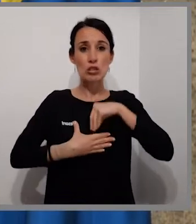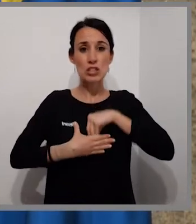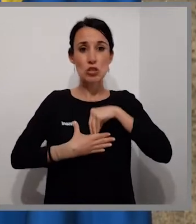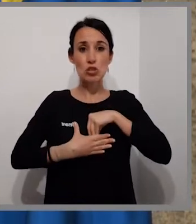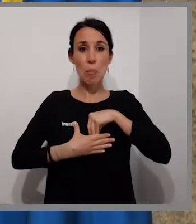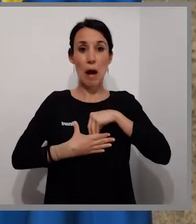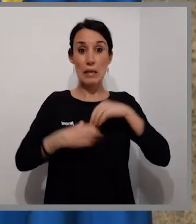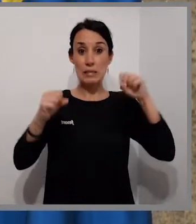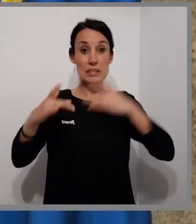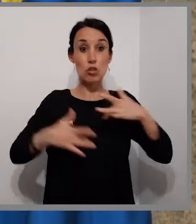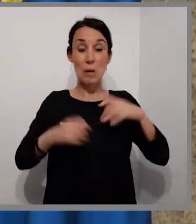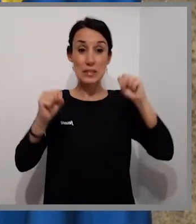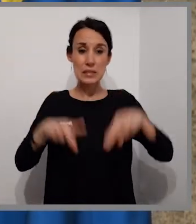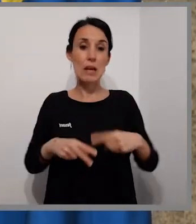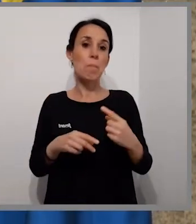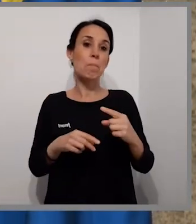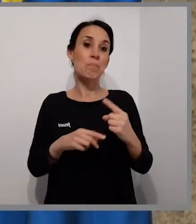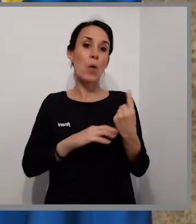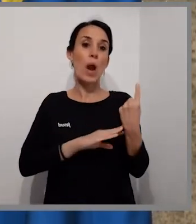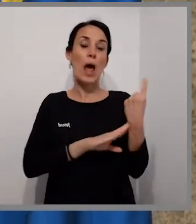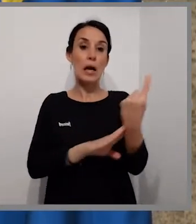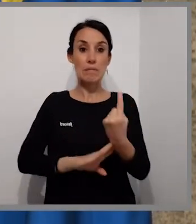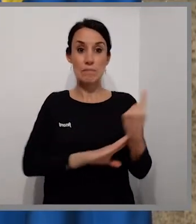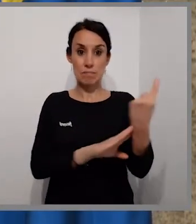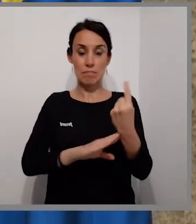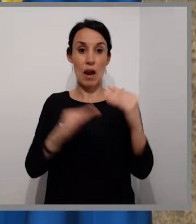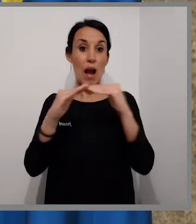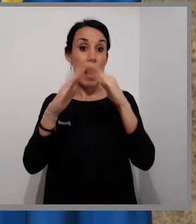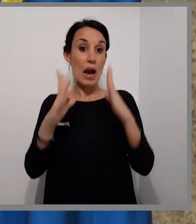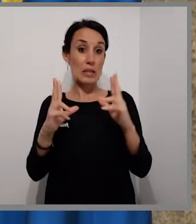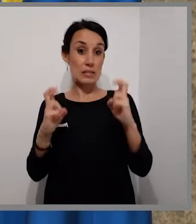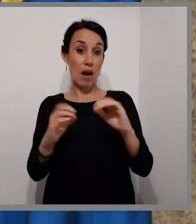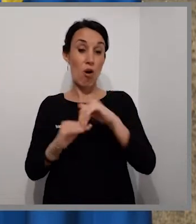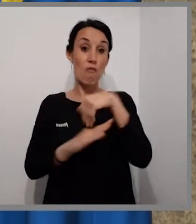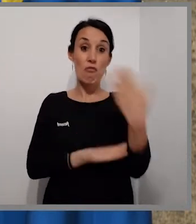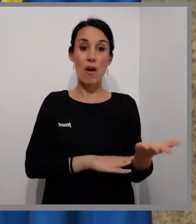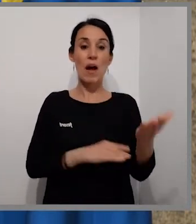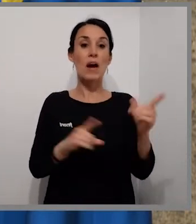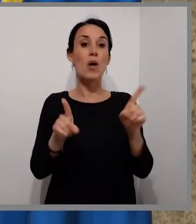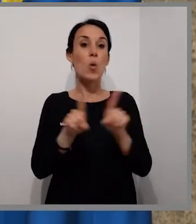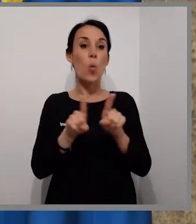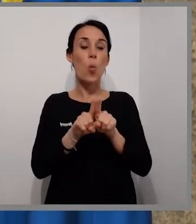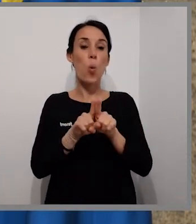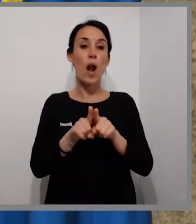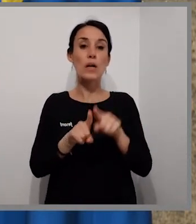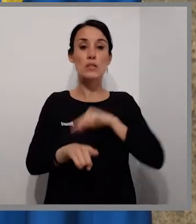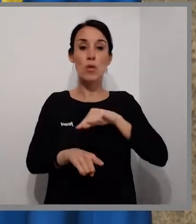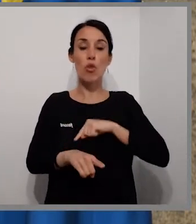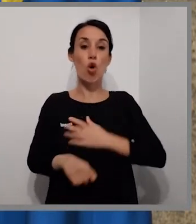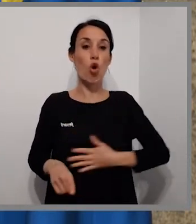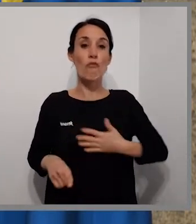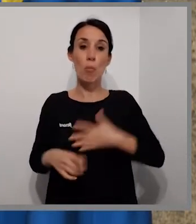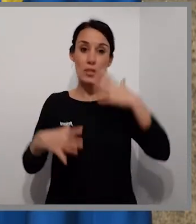asimptomàtiques puguen estar aïllades o passar la quarantena fora de sa casa en unes condicions de major confort i